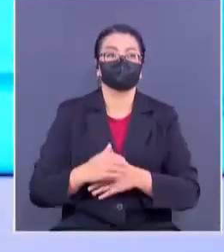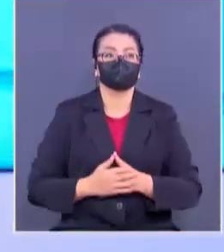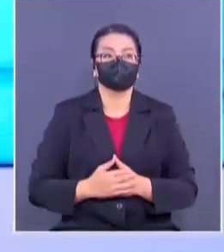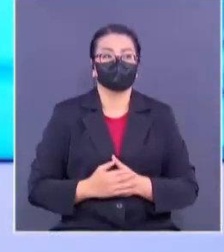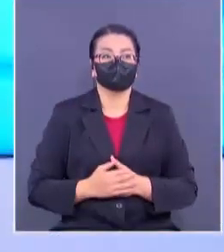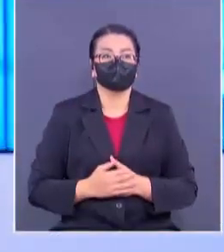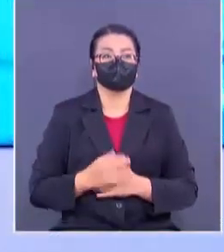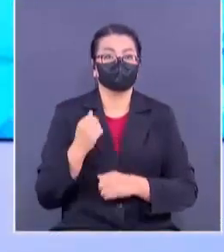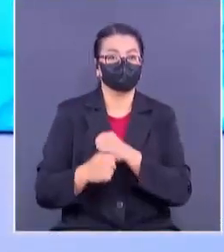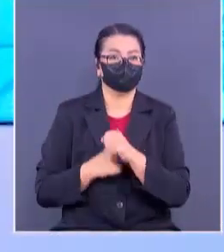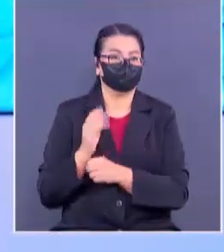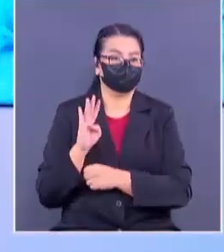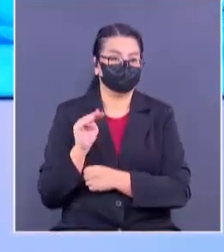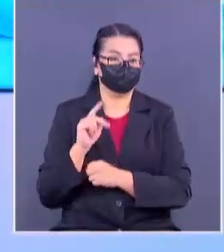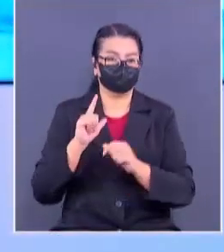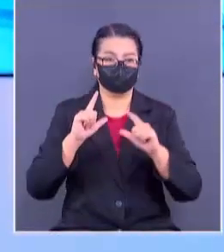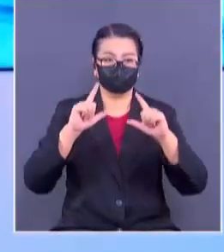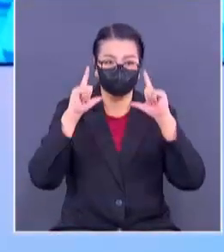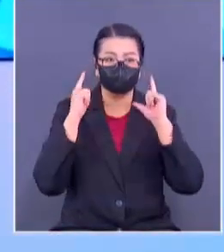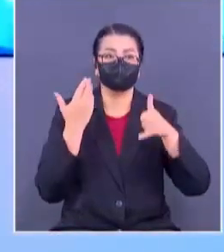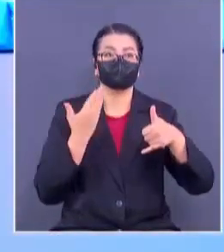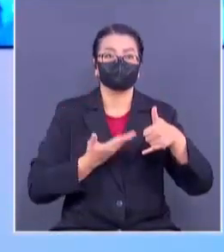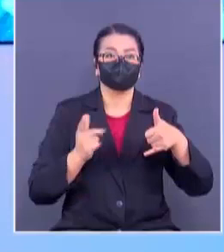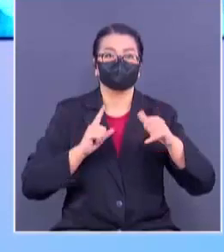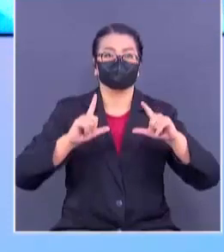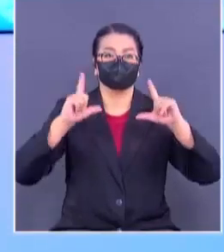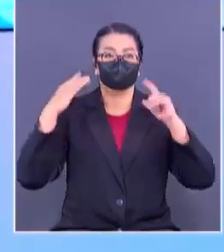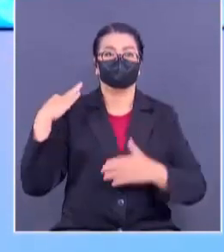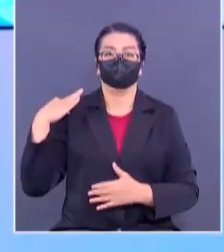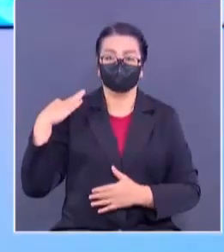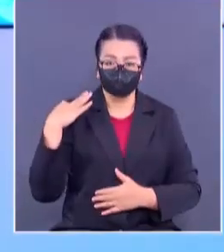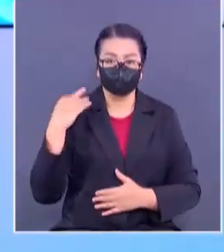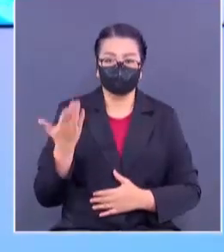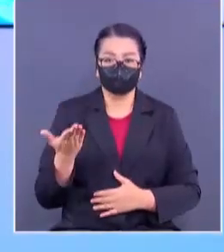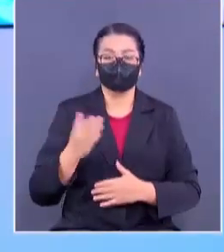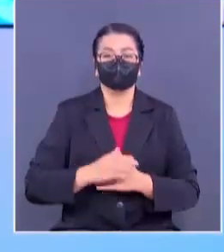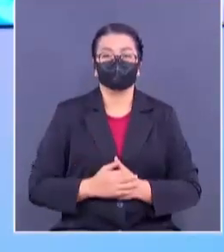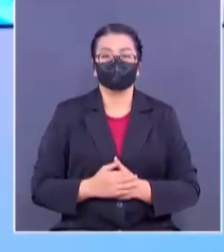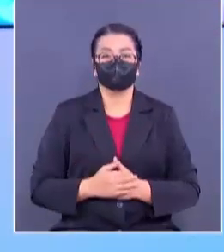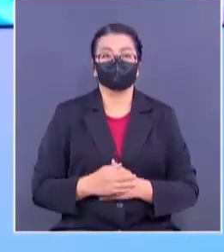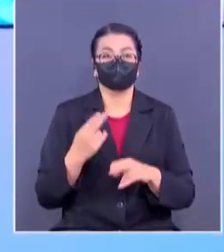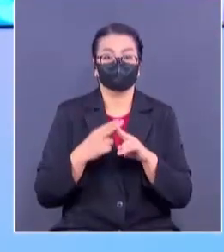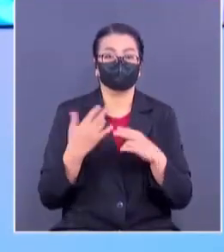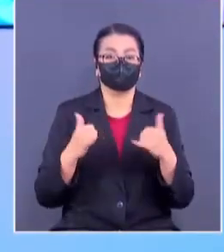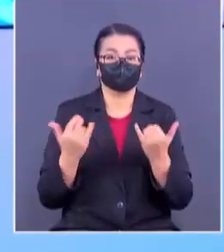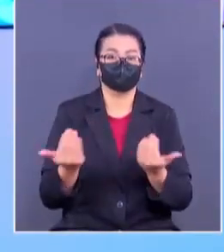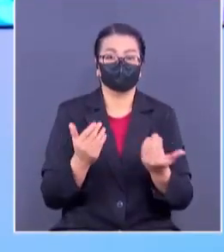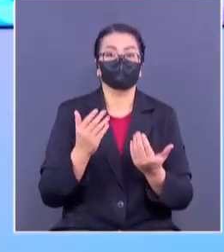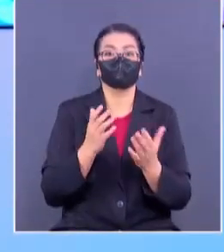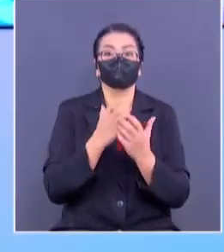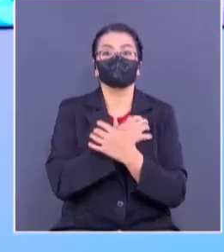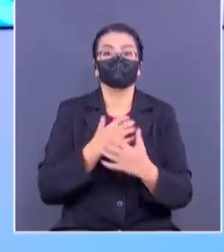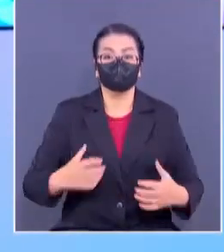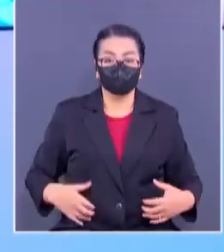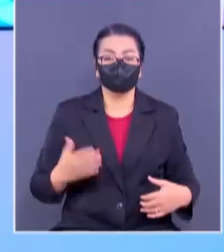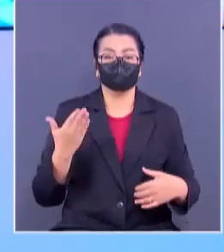40ยังแจ๋วแหมคราวนี้เนี่ยคงต้องยกให้กับนางแบบรุ่นใหญ่คนนี้นะคะนั่นคือพี่ลูกหมีรัศมีนั่นเองค่ะที่ล่าสุดนะคะออกมาอั